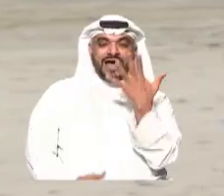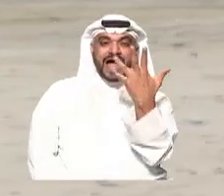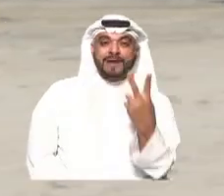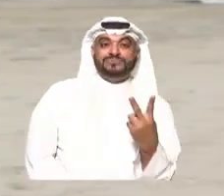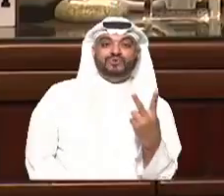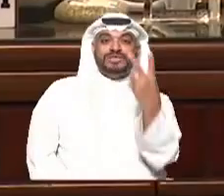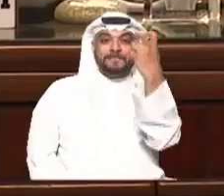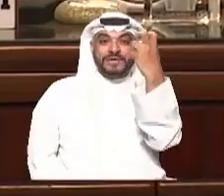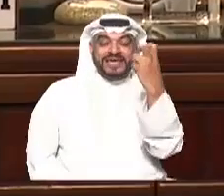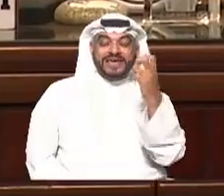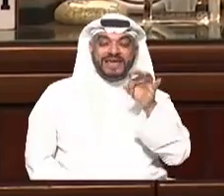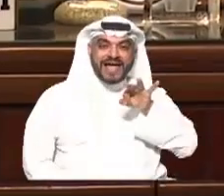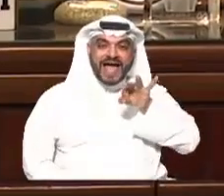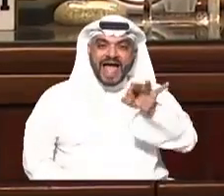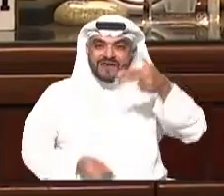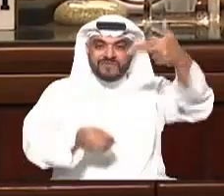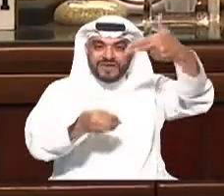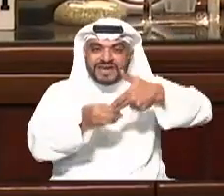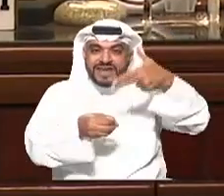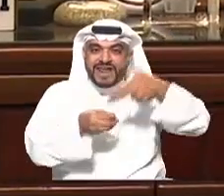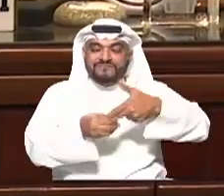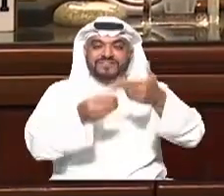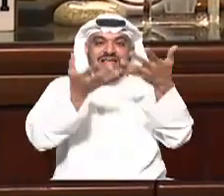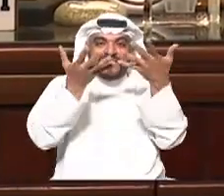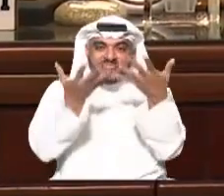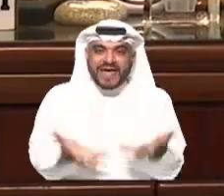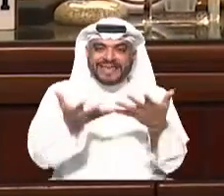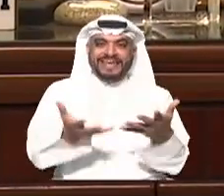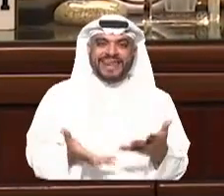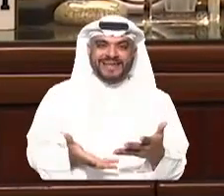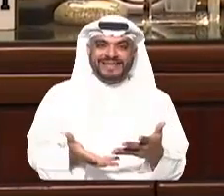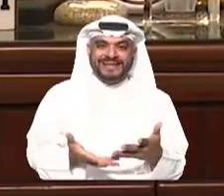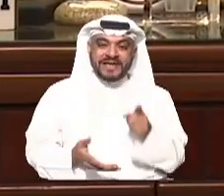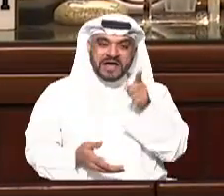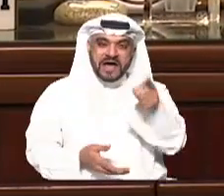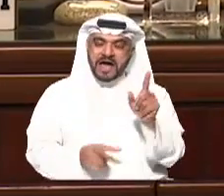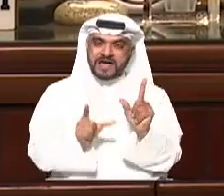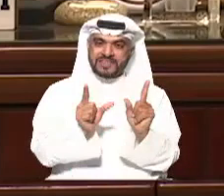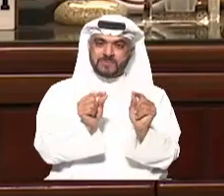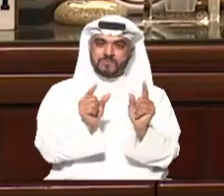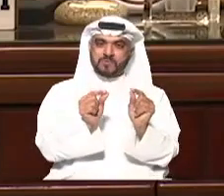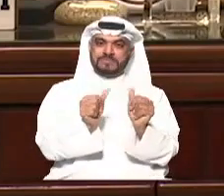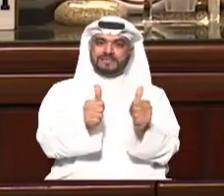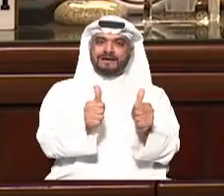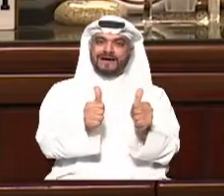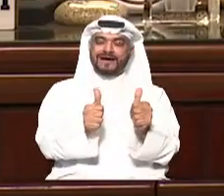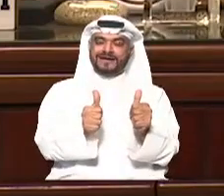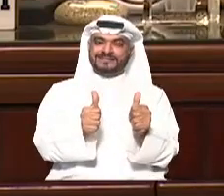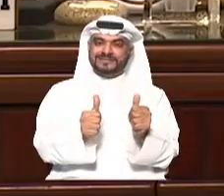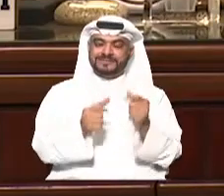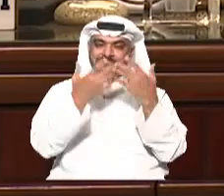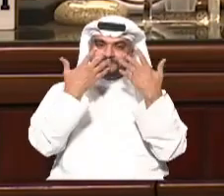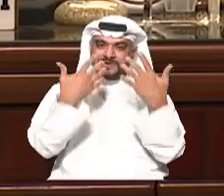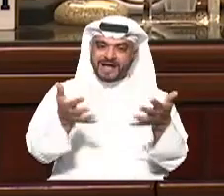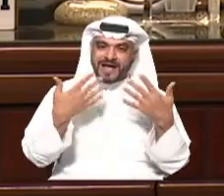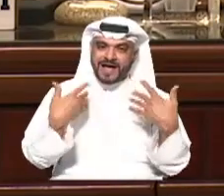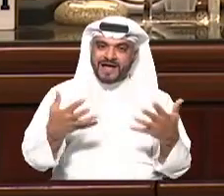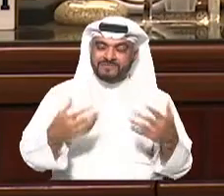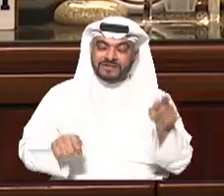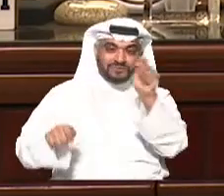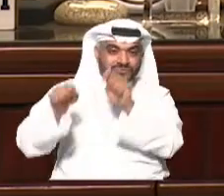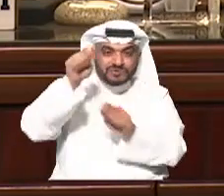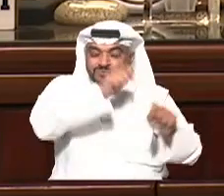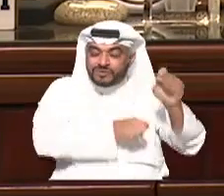للنفط الثقيل. هذا النوع من المشاريع هو ليس كأي مشروع آخر، هو